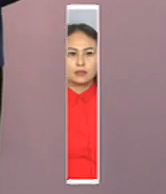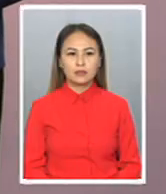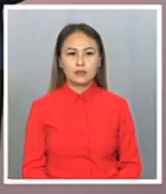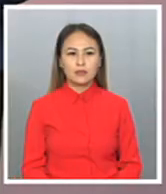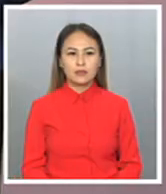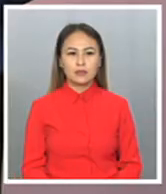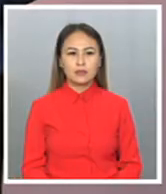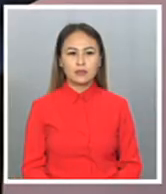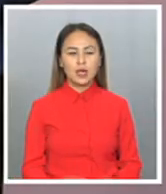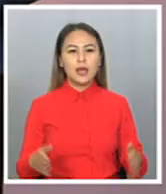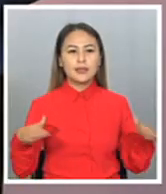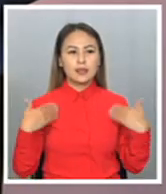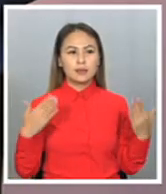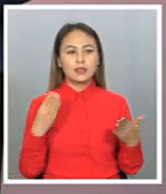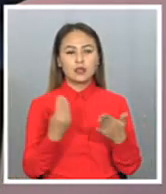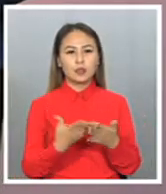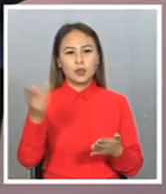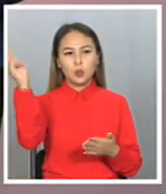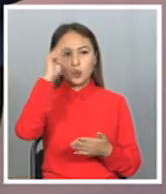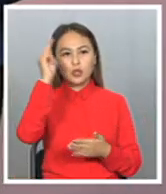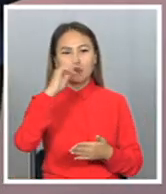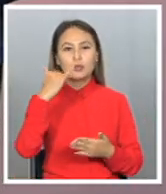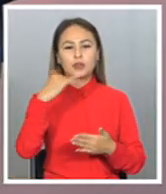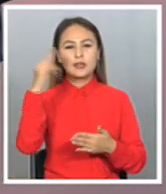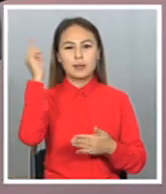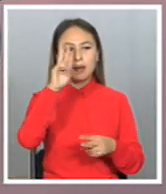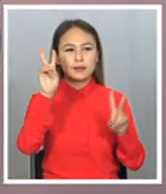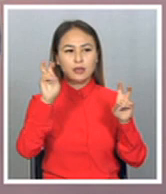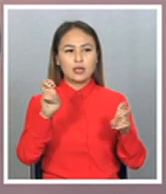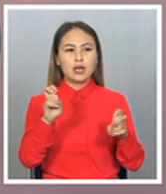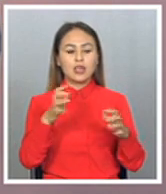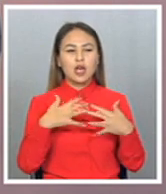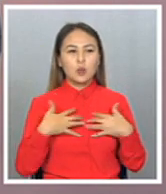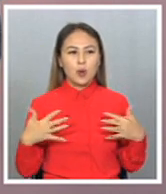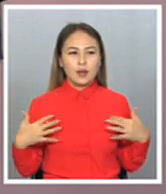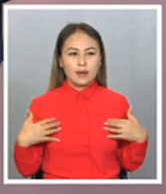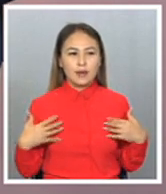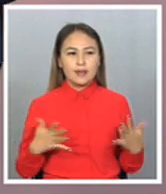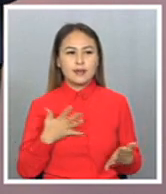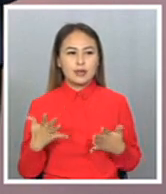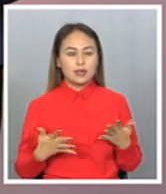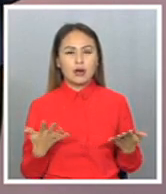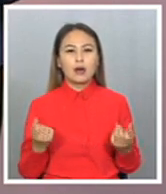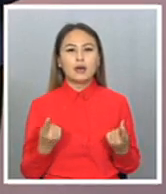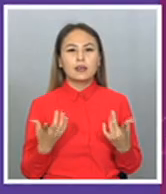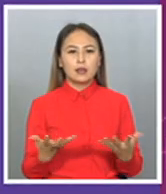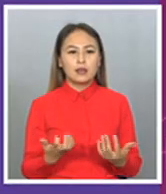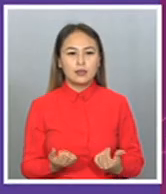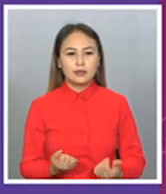Сәлеметсіңдер ме, құрметті оқушылар. Сабақтың тақырыбы жануарлар энергияны қайдан